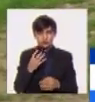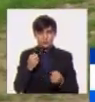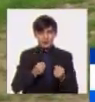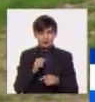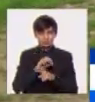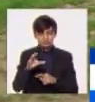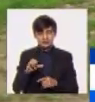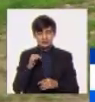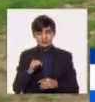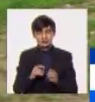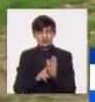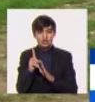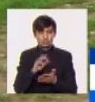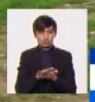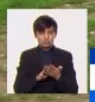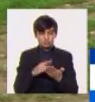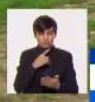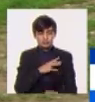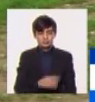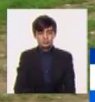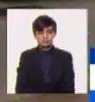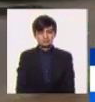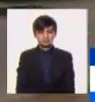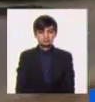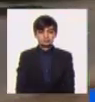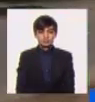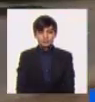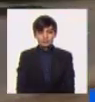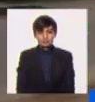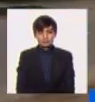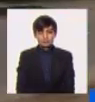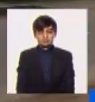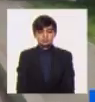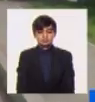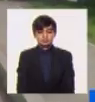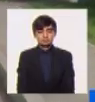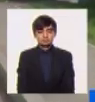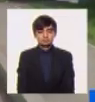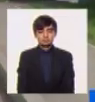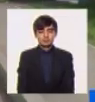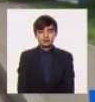бөлініп залалсыздандыруға кіріскенін айтады. Мақсат Жақсыбайұлы, Ақтөре Ақбердиев, Информбюро, Шымкент.